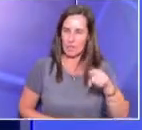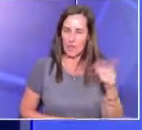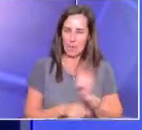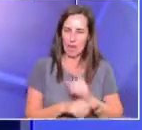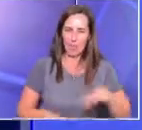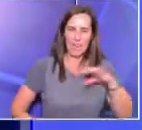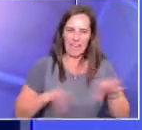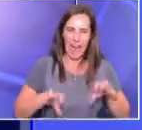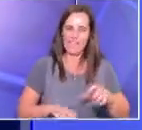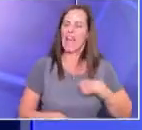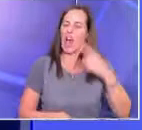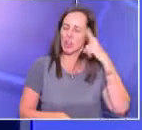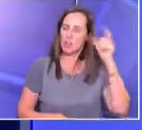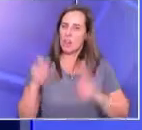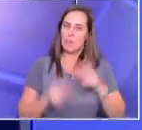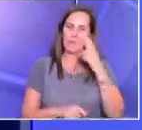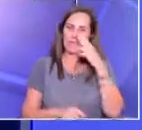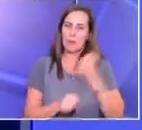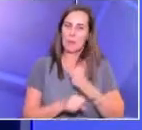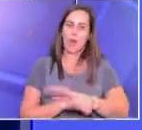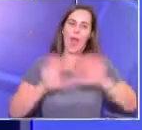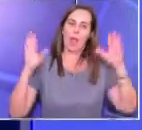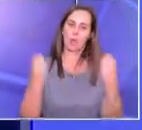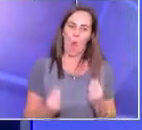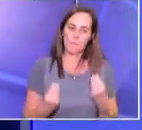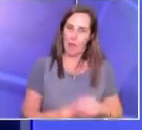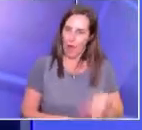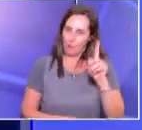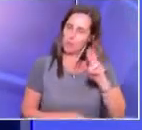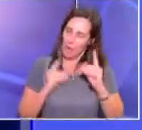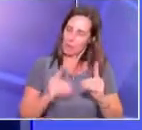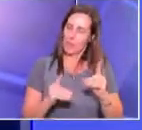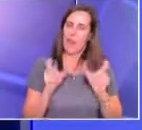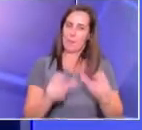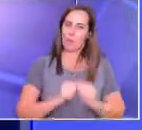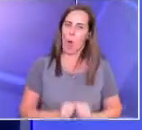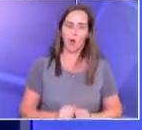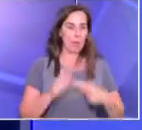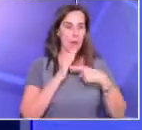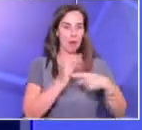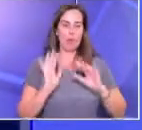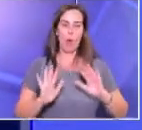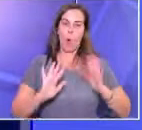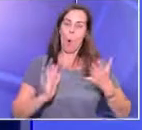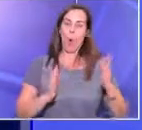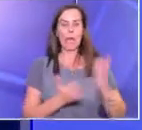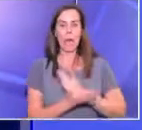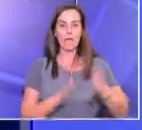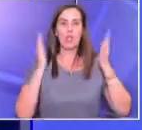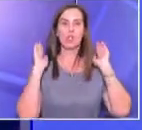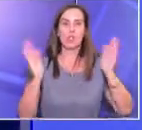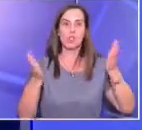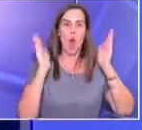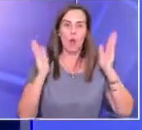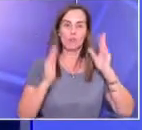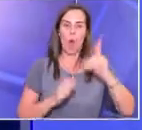של רתיחה, אני יודע שאנשים מנסים לעשות רק טוב, אבל יש דרך למנוע זאת. למשל, אולי יחליטו סוף סוף